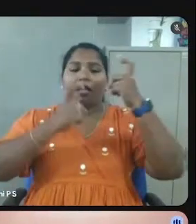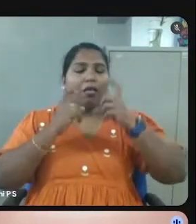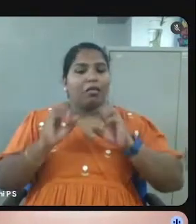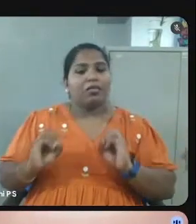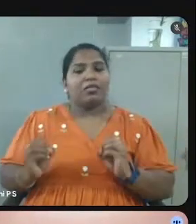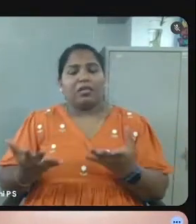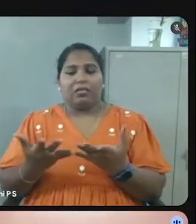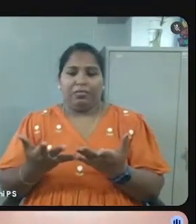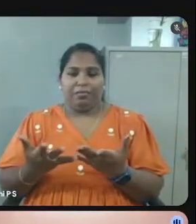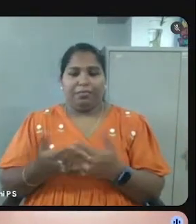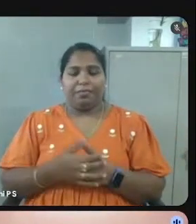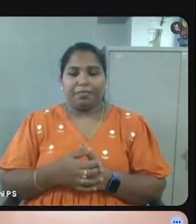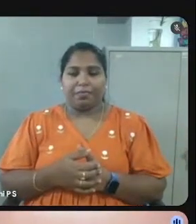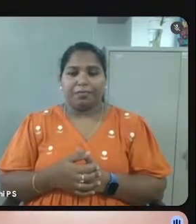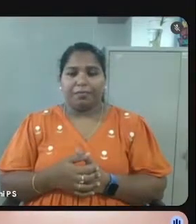പക്ഷേ